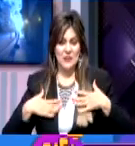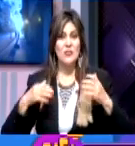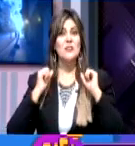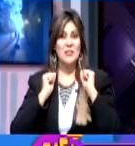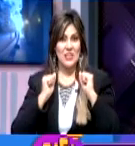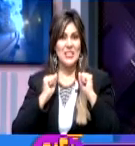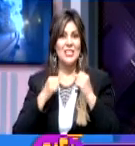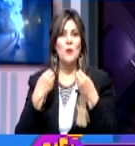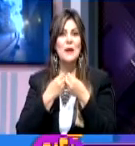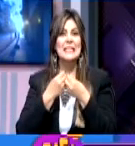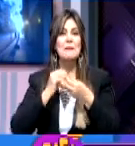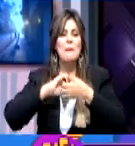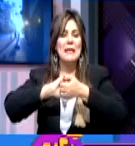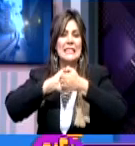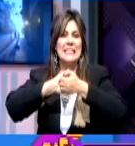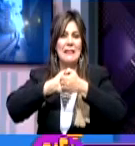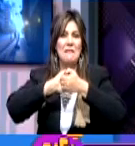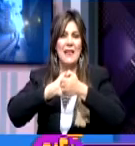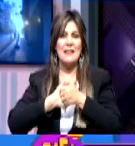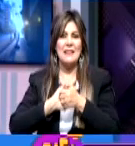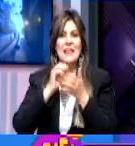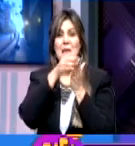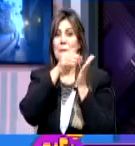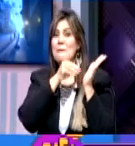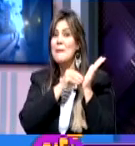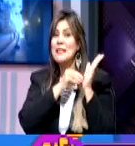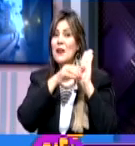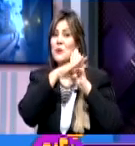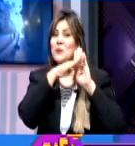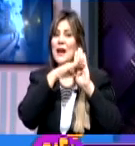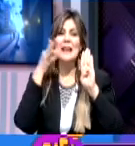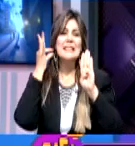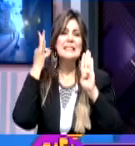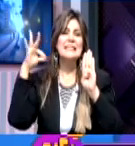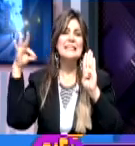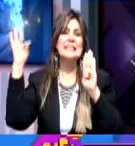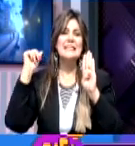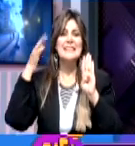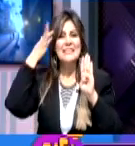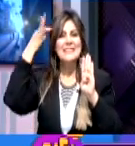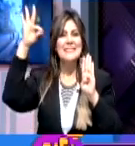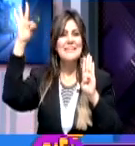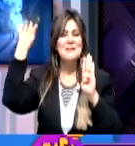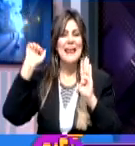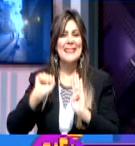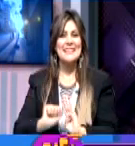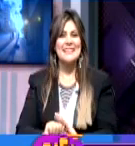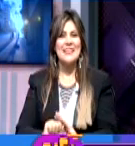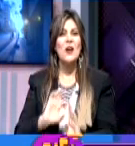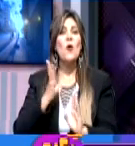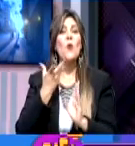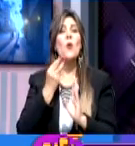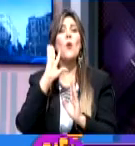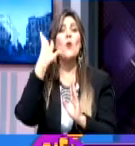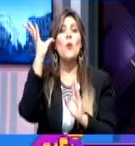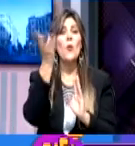رقمية لأن الكارت ذكي، يبقى بداية حياته هي رقمية. دي إشارة دقيقة جدا، كله بالتكنولوجيا بالظبط